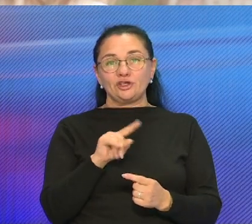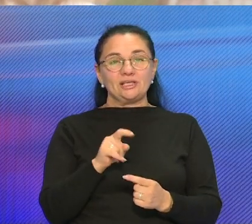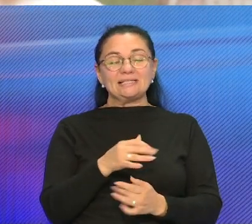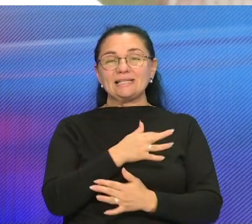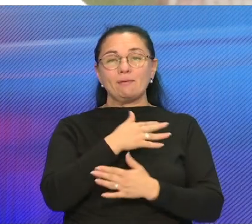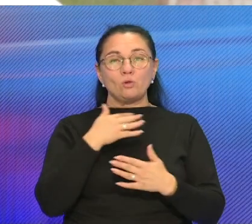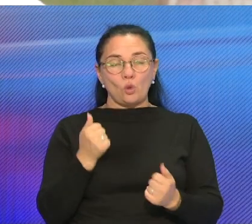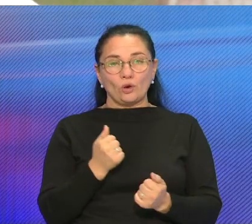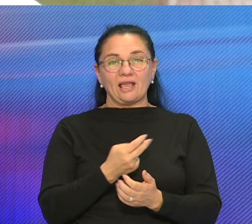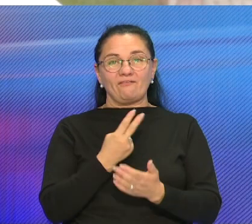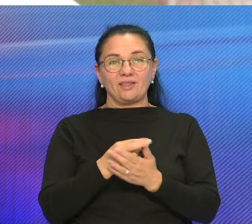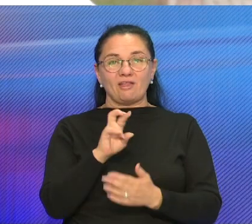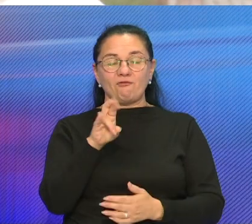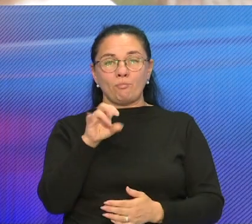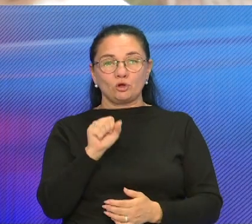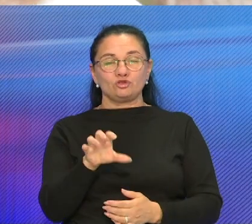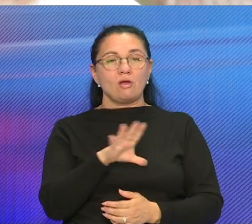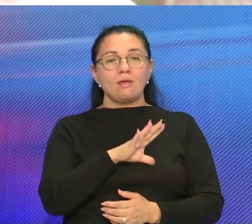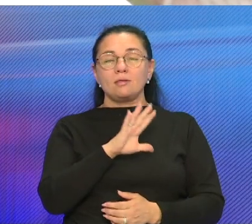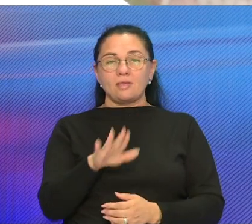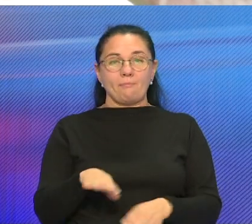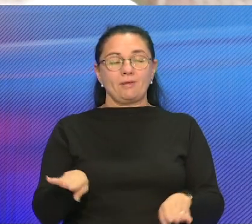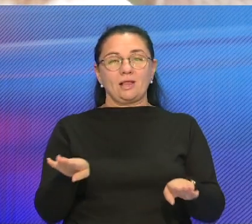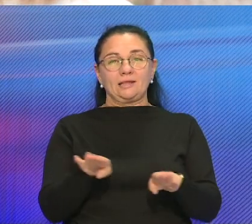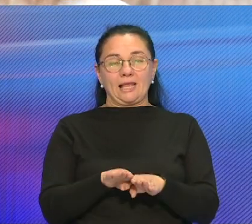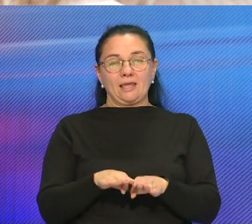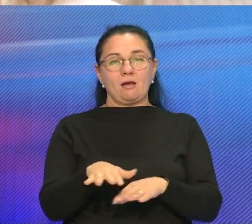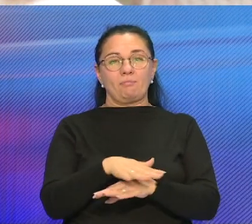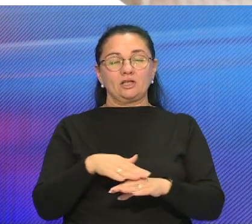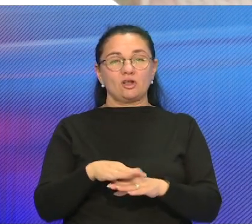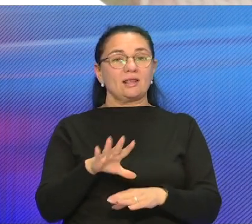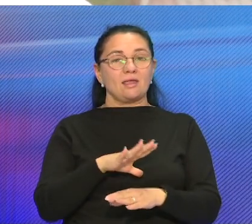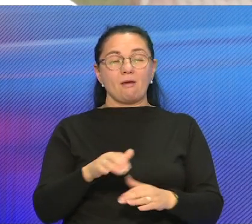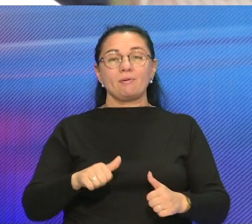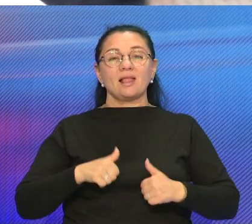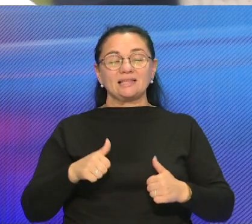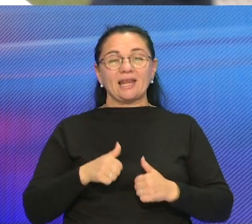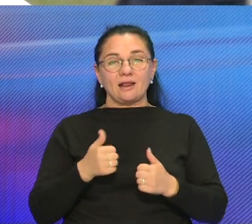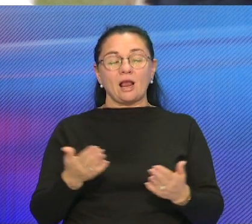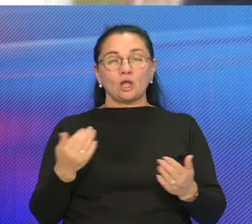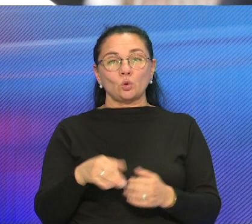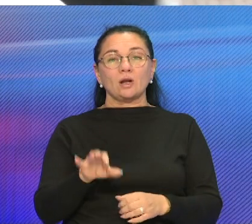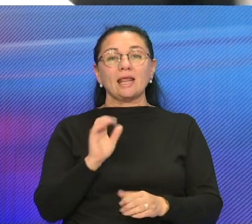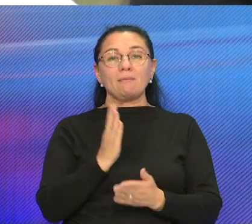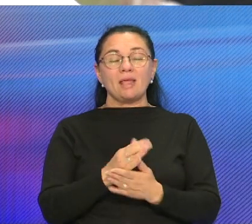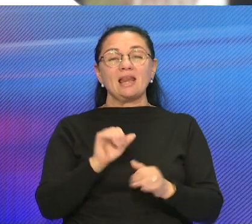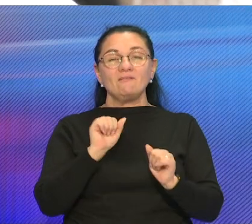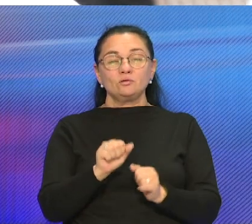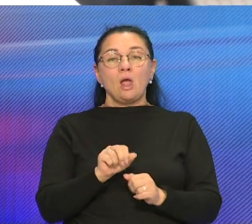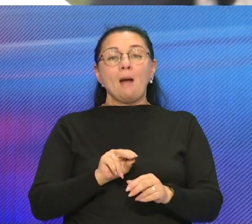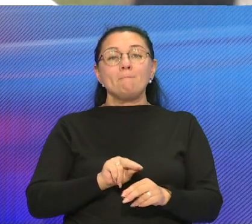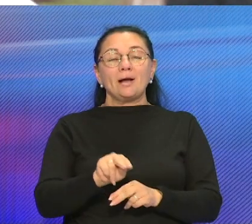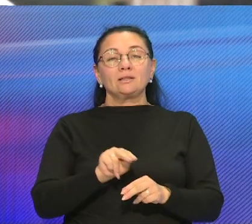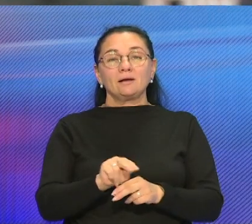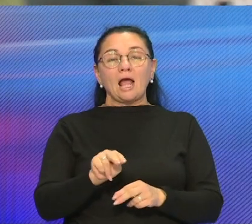Беларуси до сих пор не было спортивных объектов, и не было тренеров, которые были способны подготовить ребят и провести соревнования.